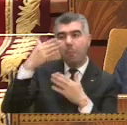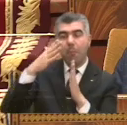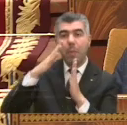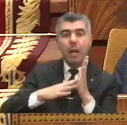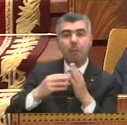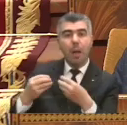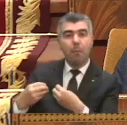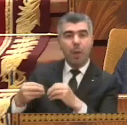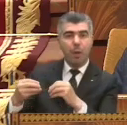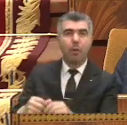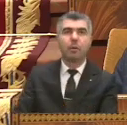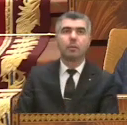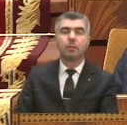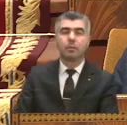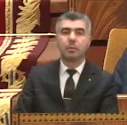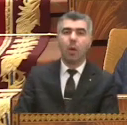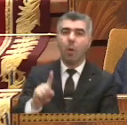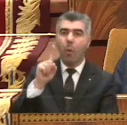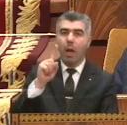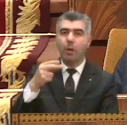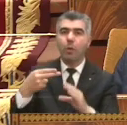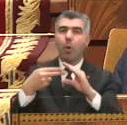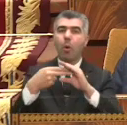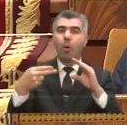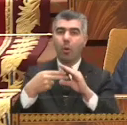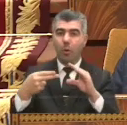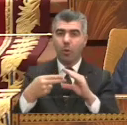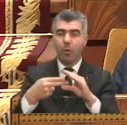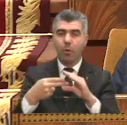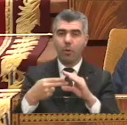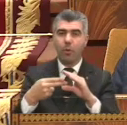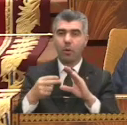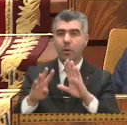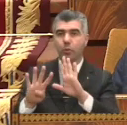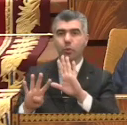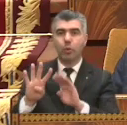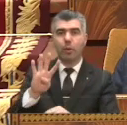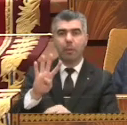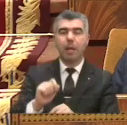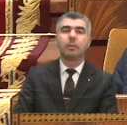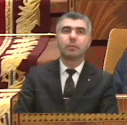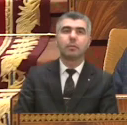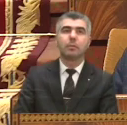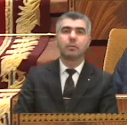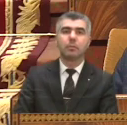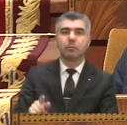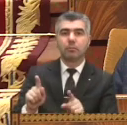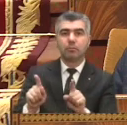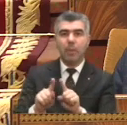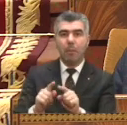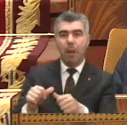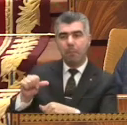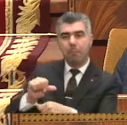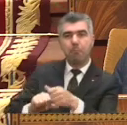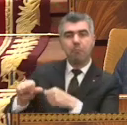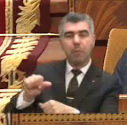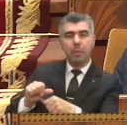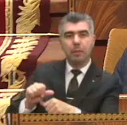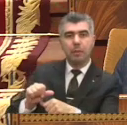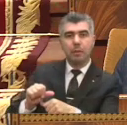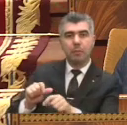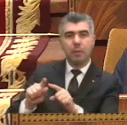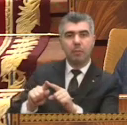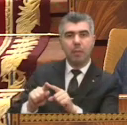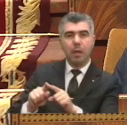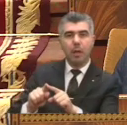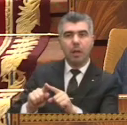ماروك ب 1 39 مني كان ترجم للدرهم تعطيني 15